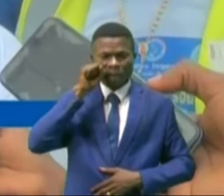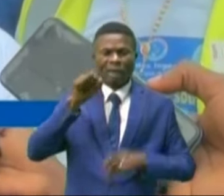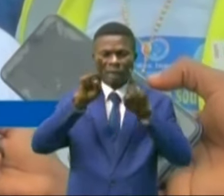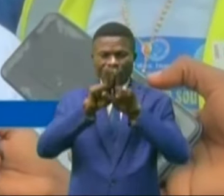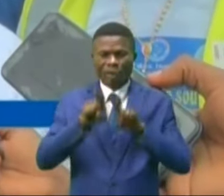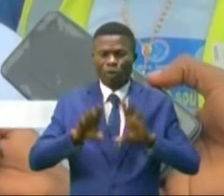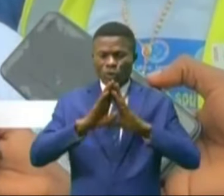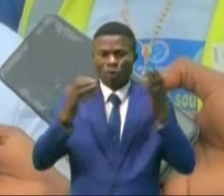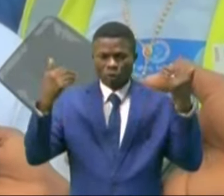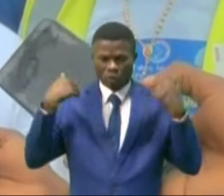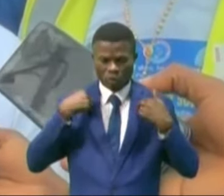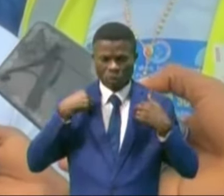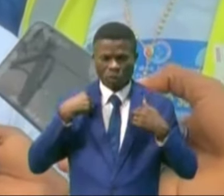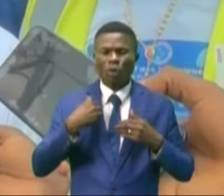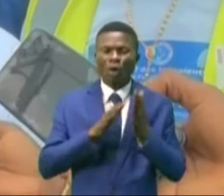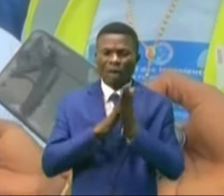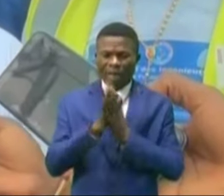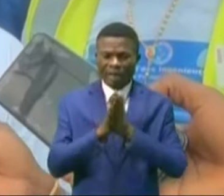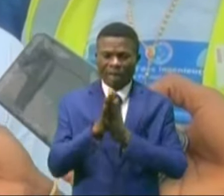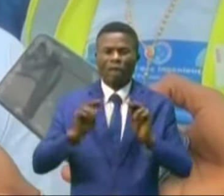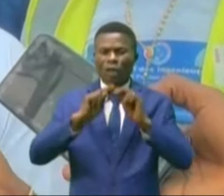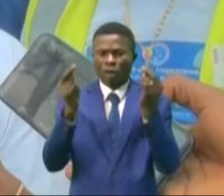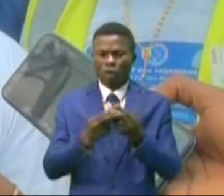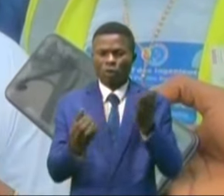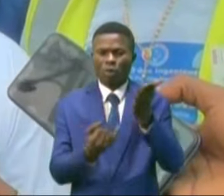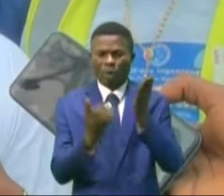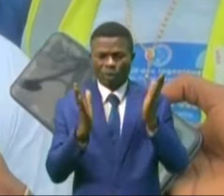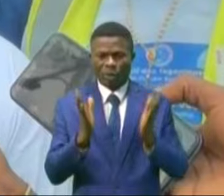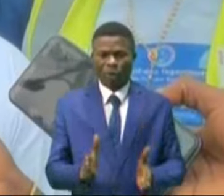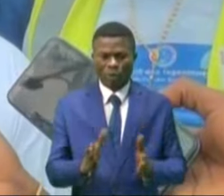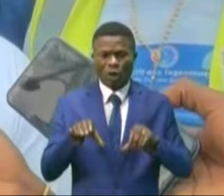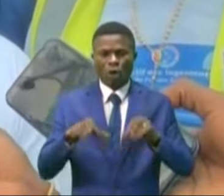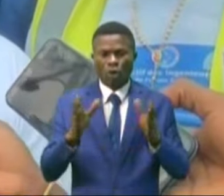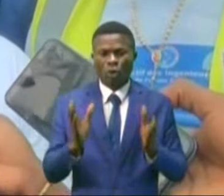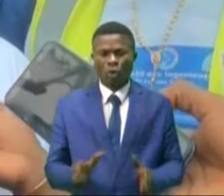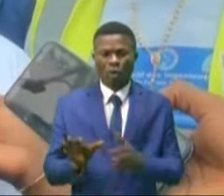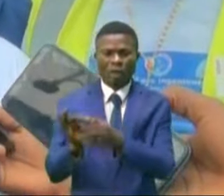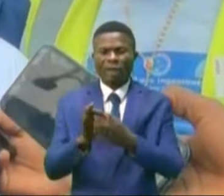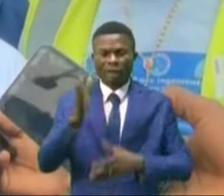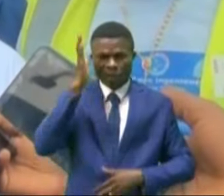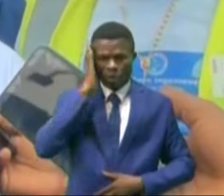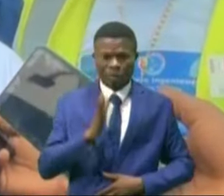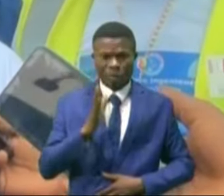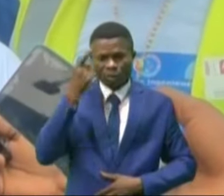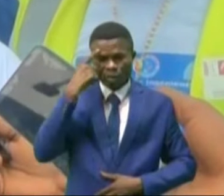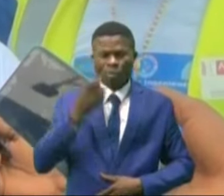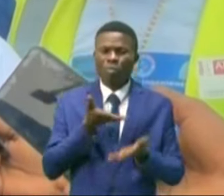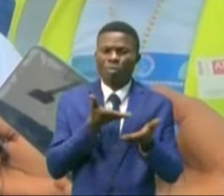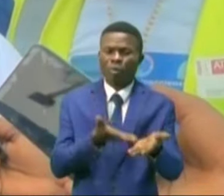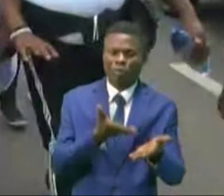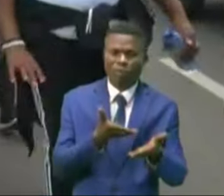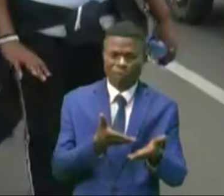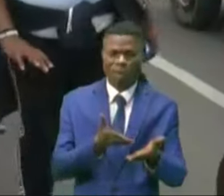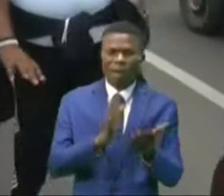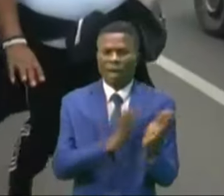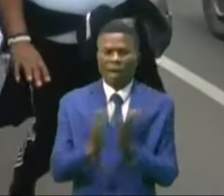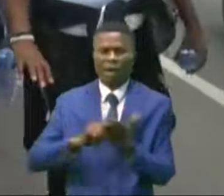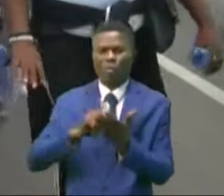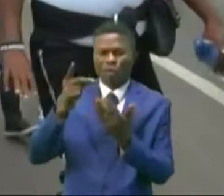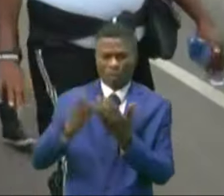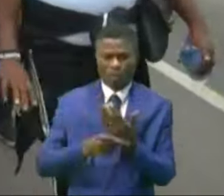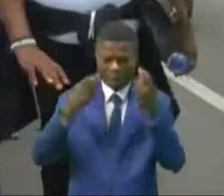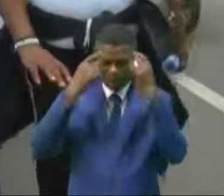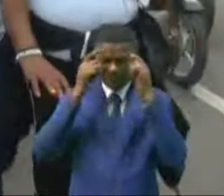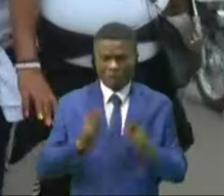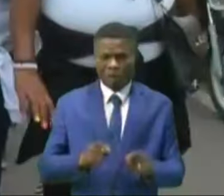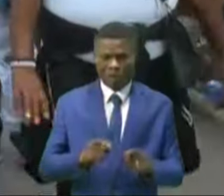autorités, peuvent compter sur le collectif des ingénieurs de l'Union sacrée pour les aider dans la planification. Déterminés à